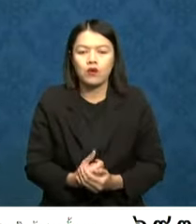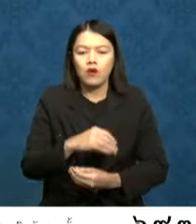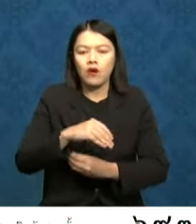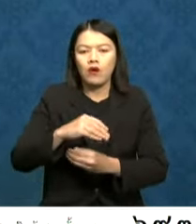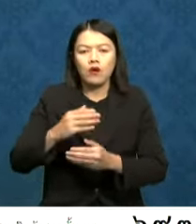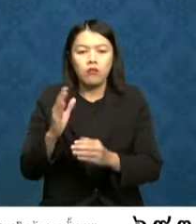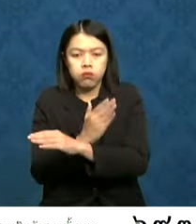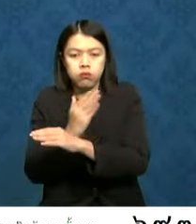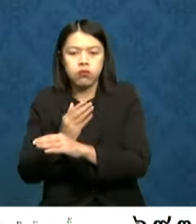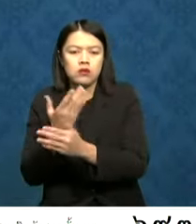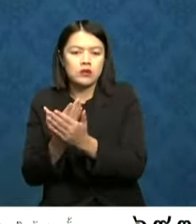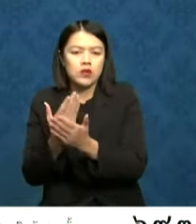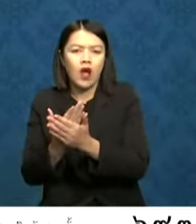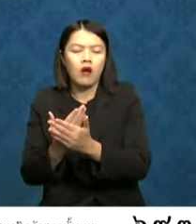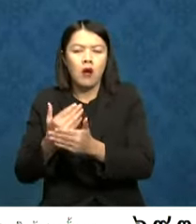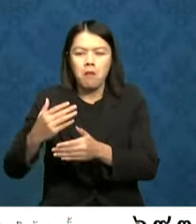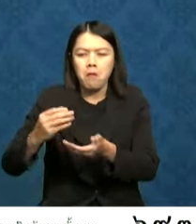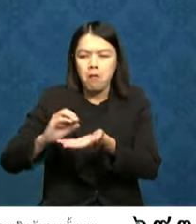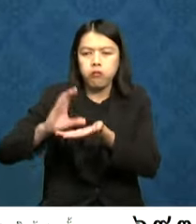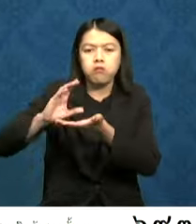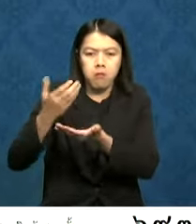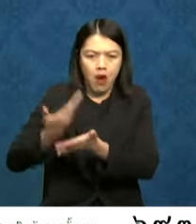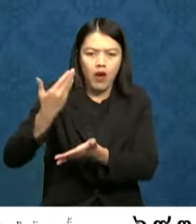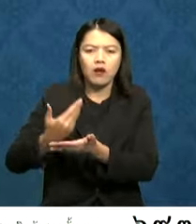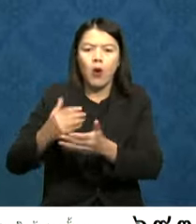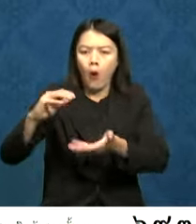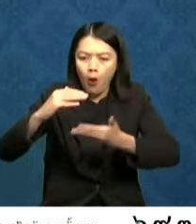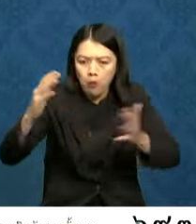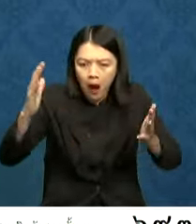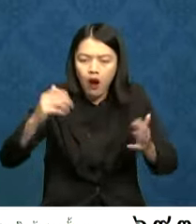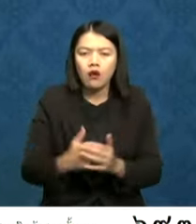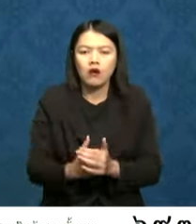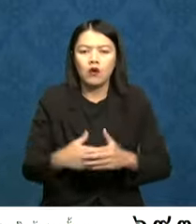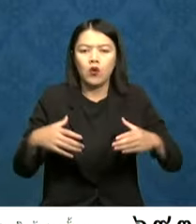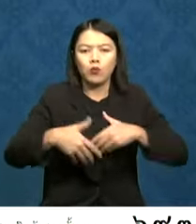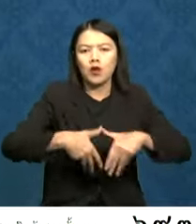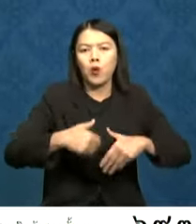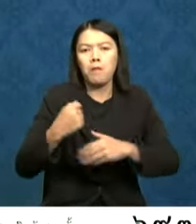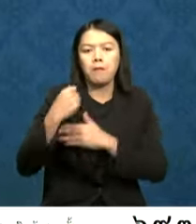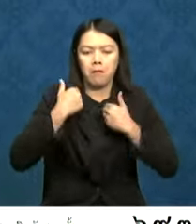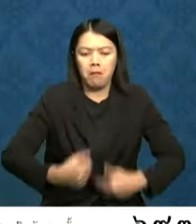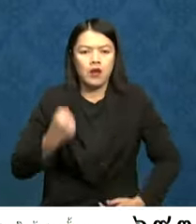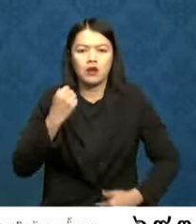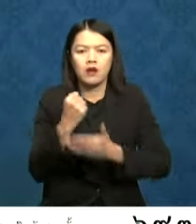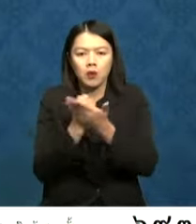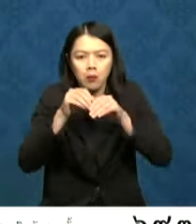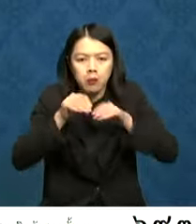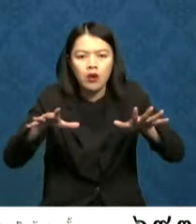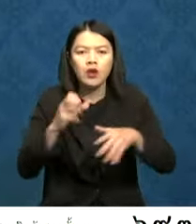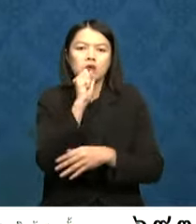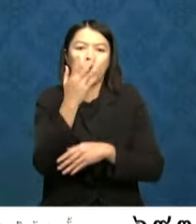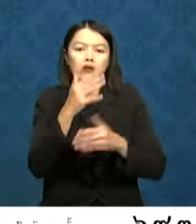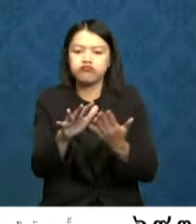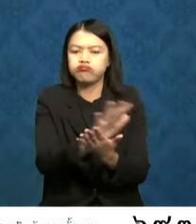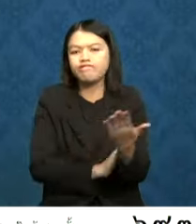พลังงานสินค้านำเข้าล้นทลักกลุ่มประชาชนทั่วไปความมั่นคงในชีวิตไม่มียาเสพติดระบาดสวัสดิการไม่